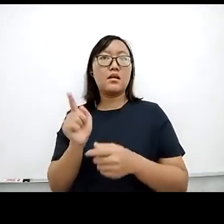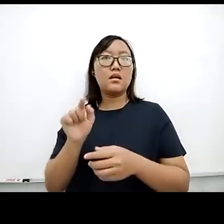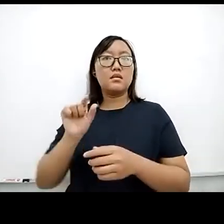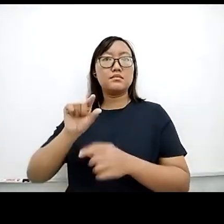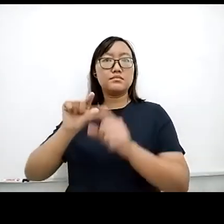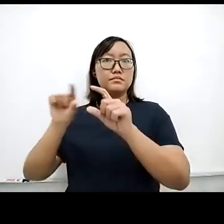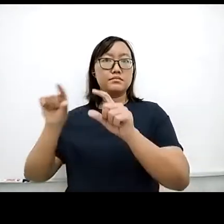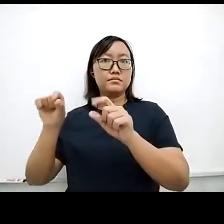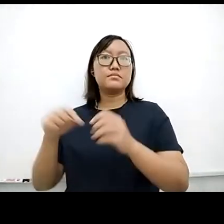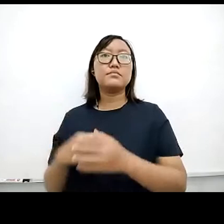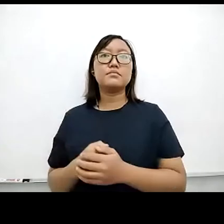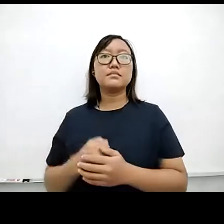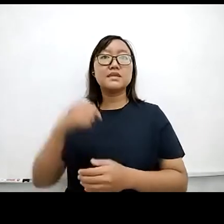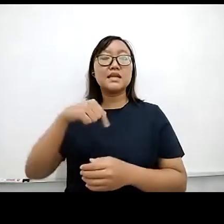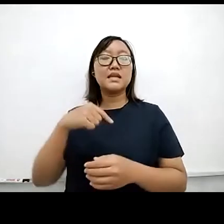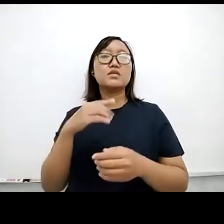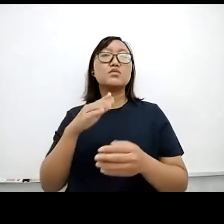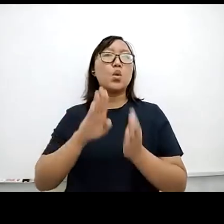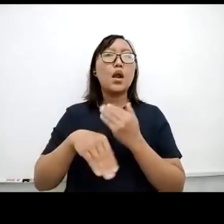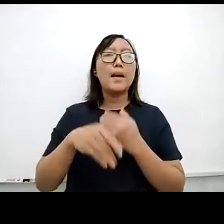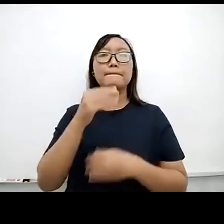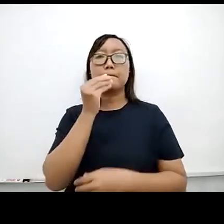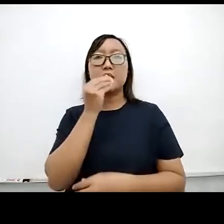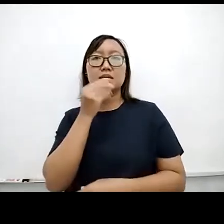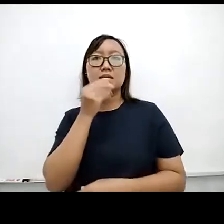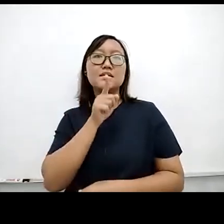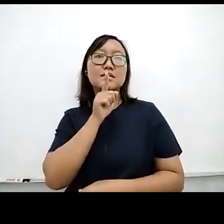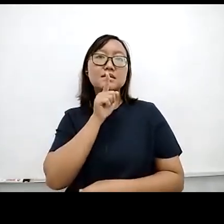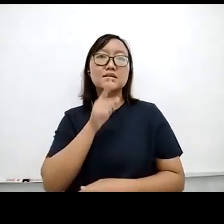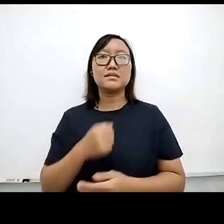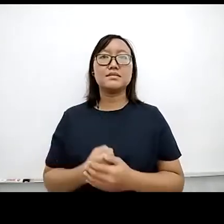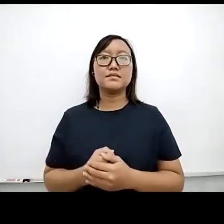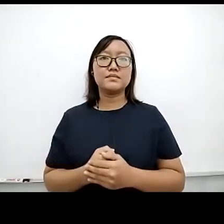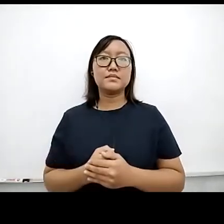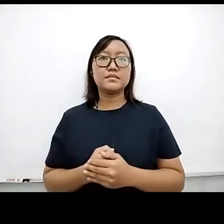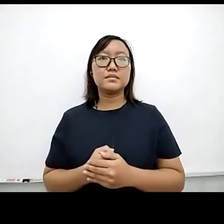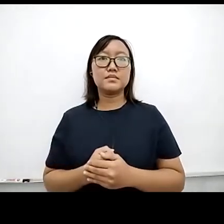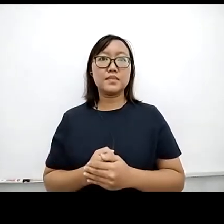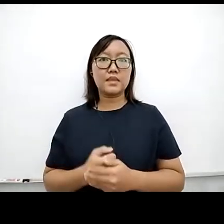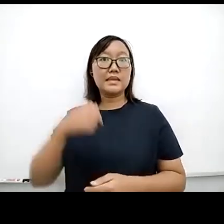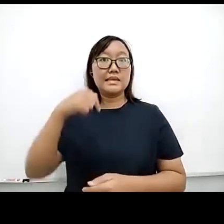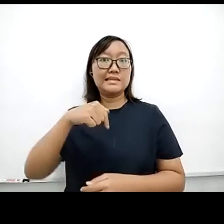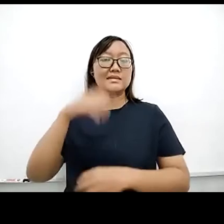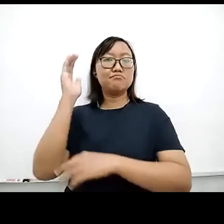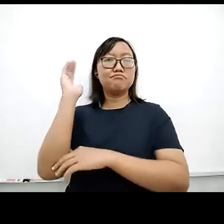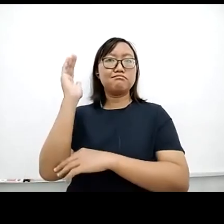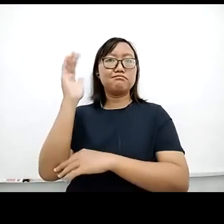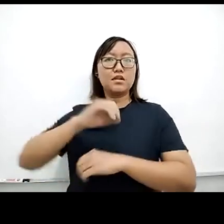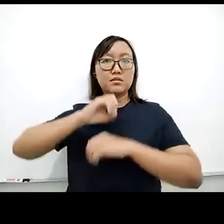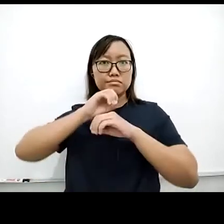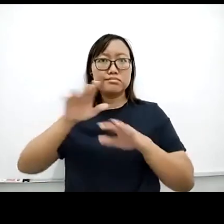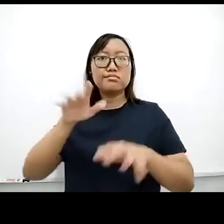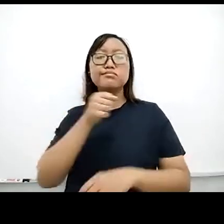ini dalam bahasa Inggris reward will inform you that is not mine would be conducted in Indonesian Indonesian